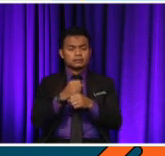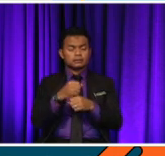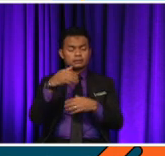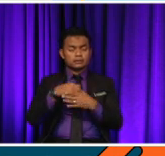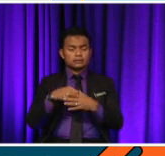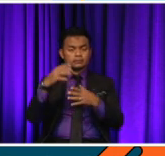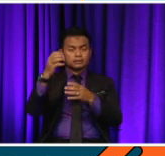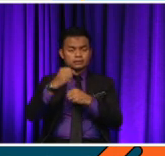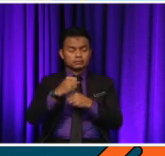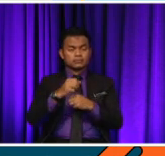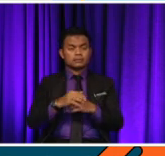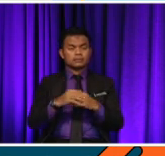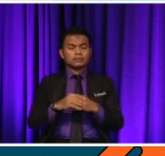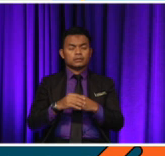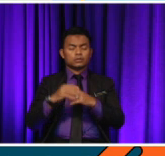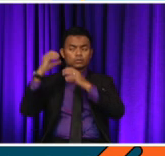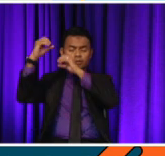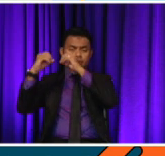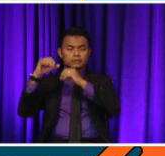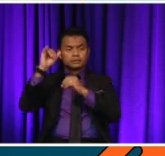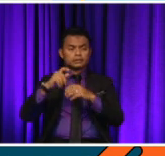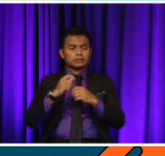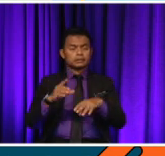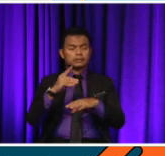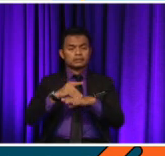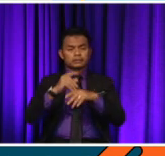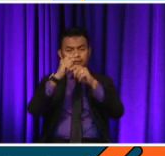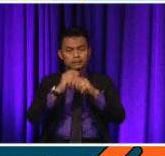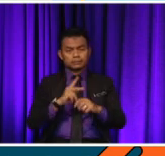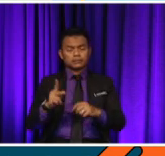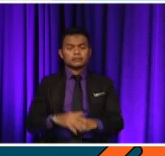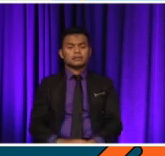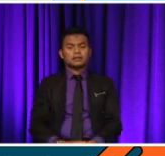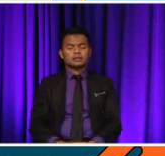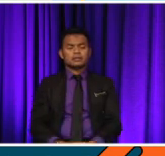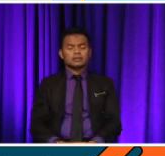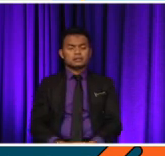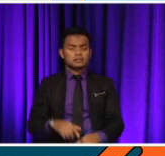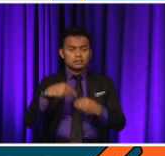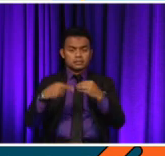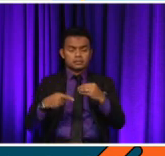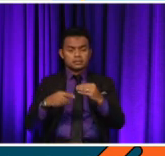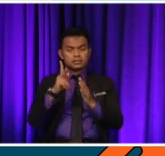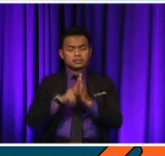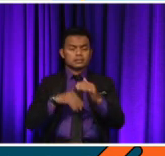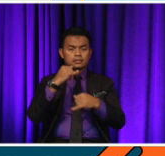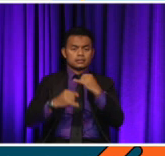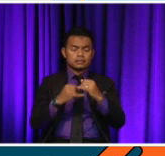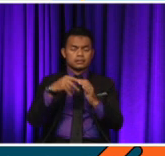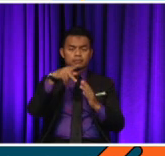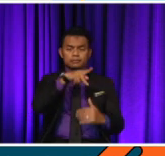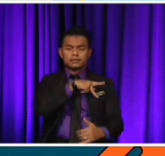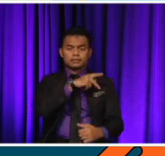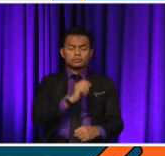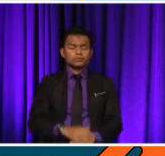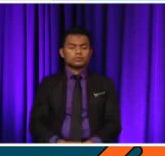organisasi yang telah ditetapkan terhadap mereka jadi bintang kejayaan pengurus jadi